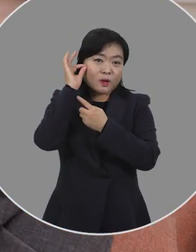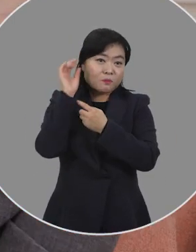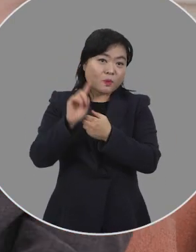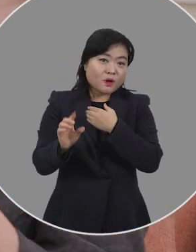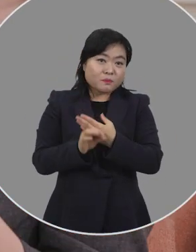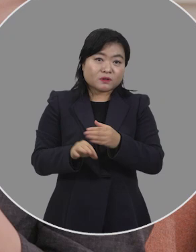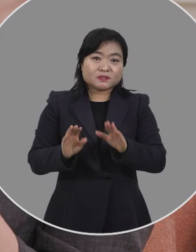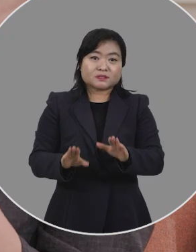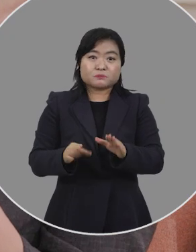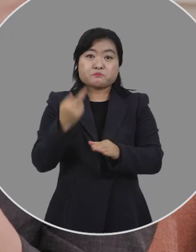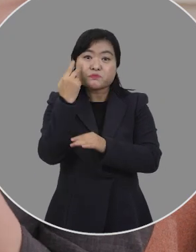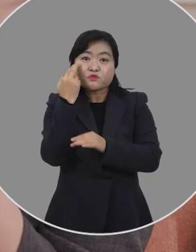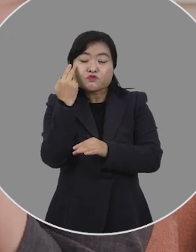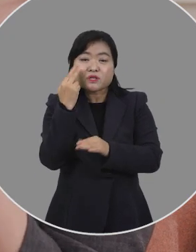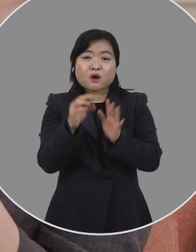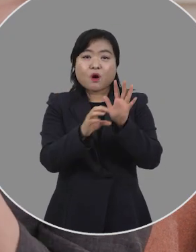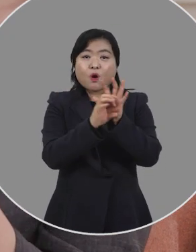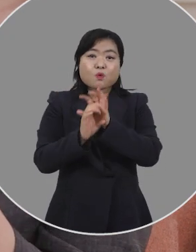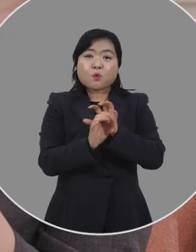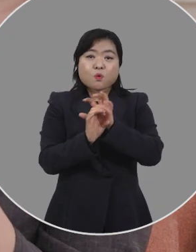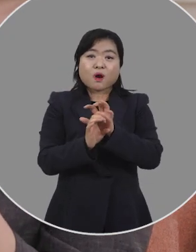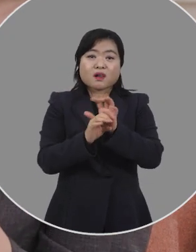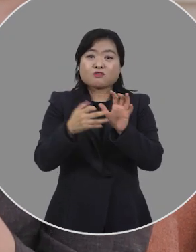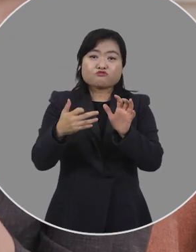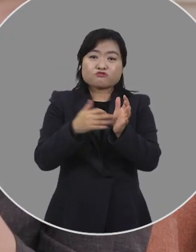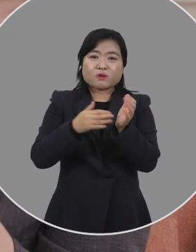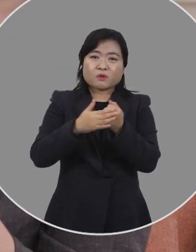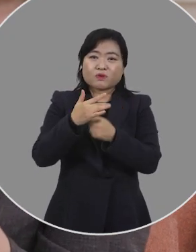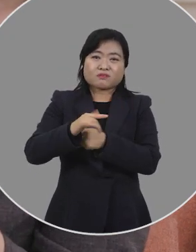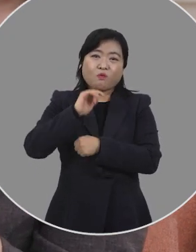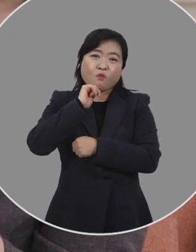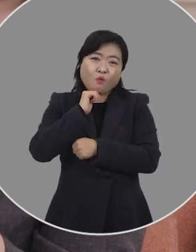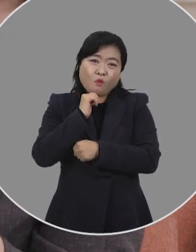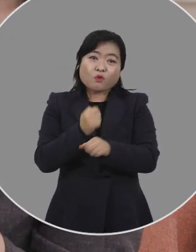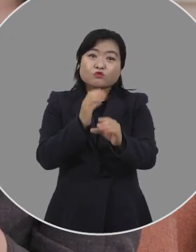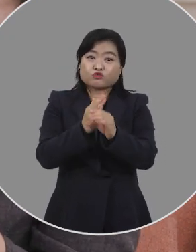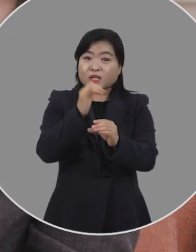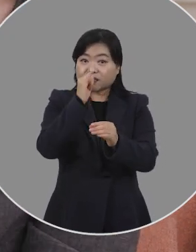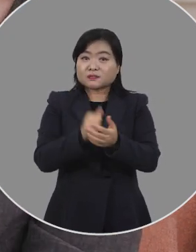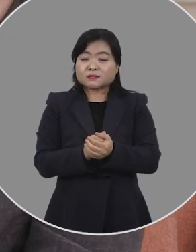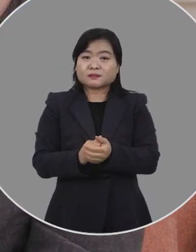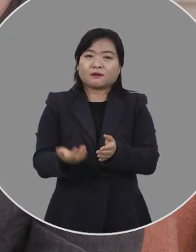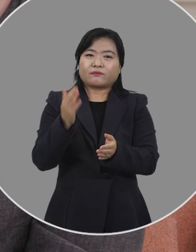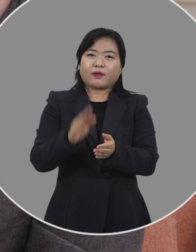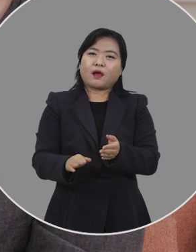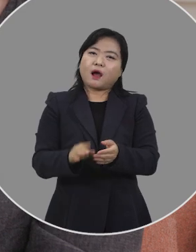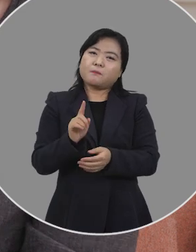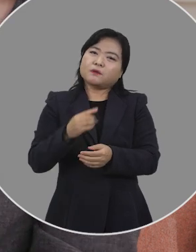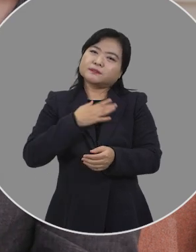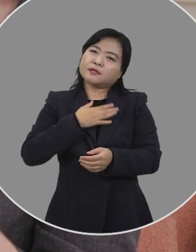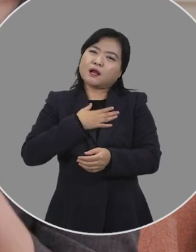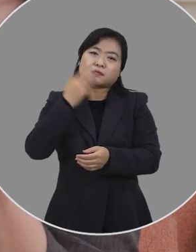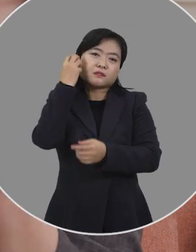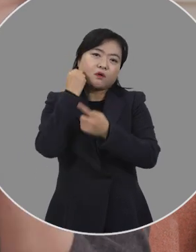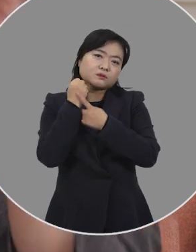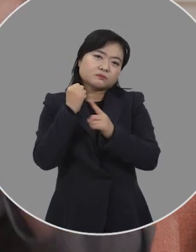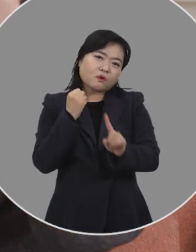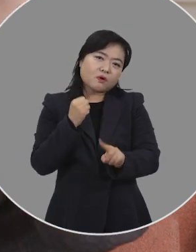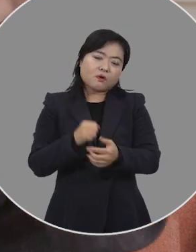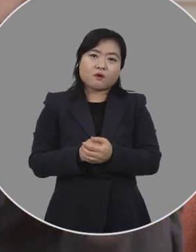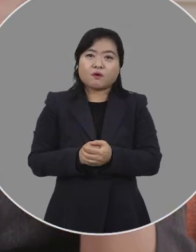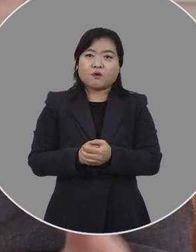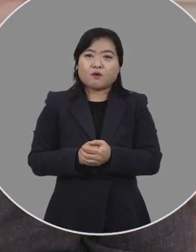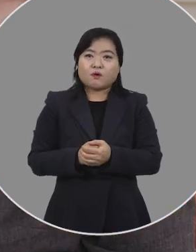최근에 지금 미국이 그 코비드-19 굉장히 어려움을 겪고 있지 않습니까? 근데 한 번은 제가 기억하기로는